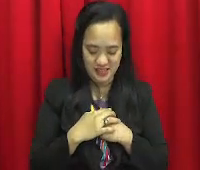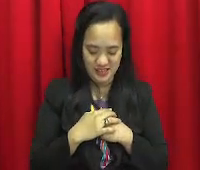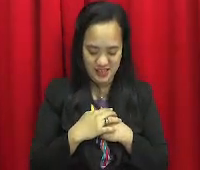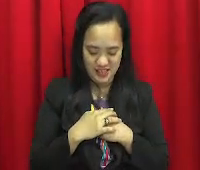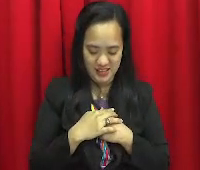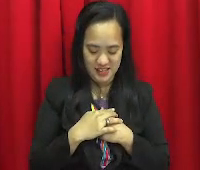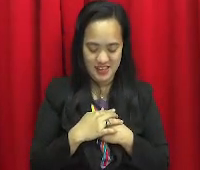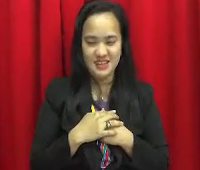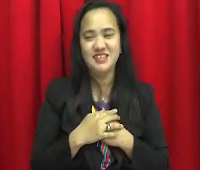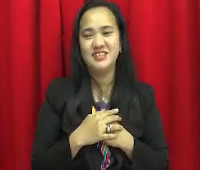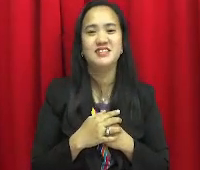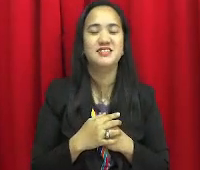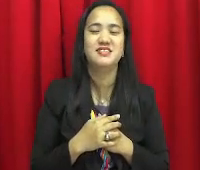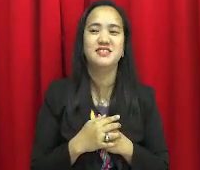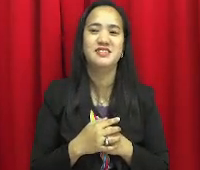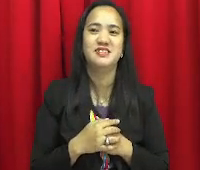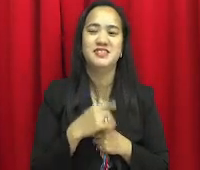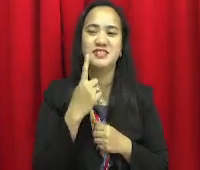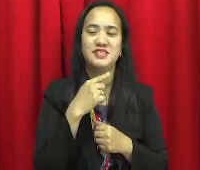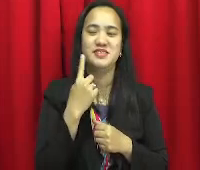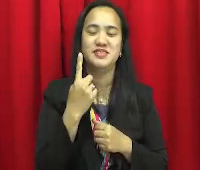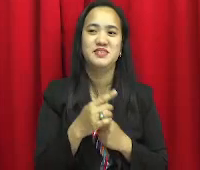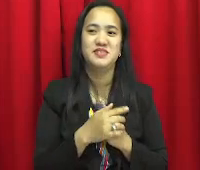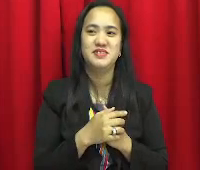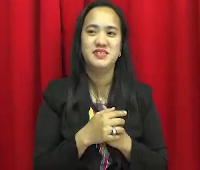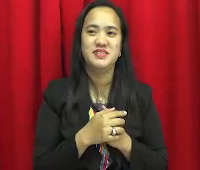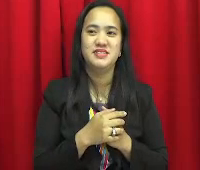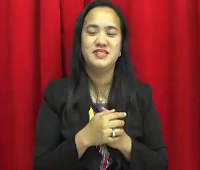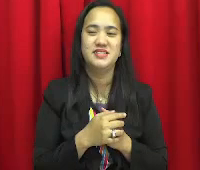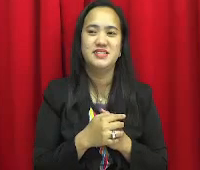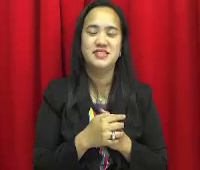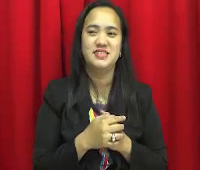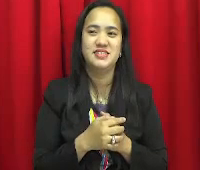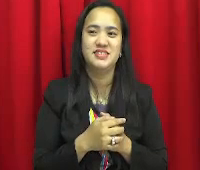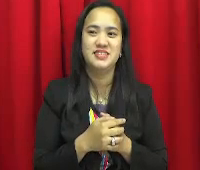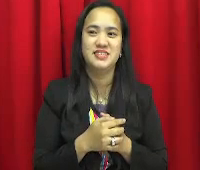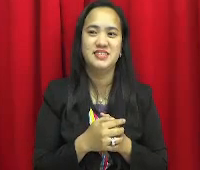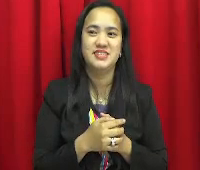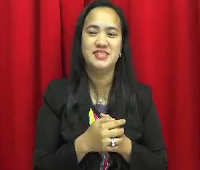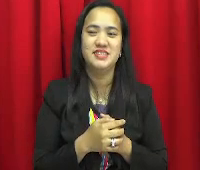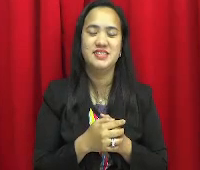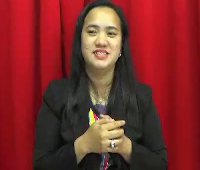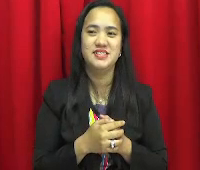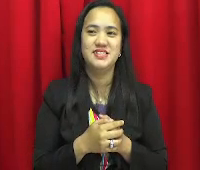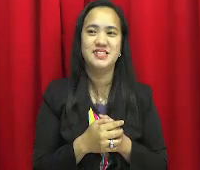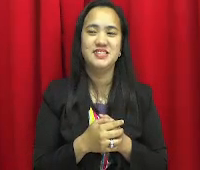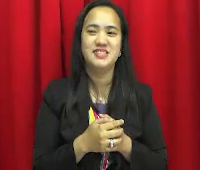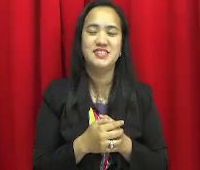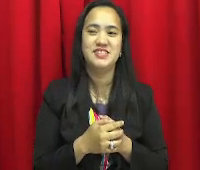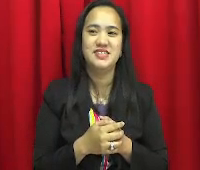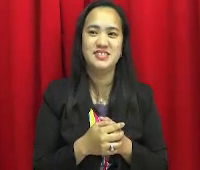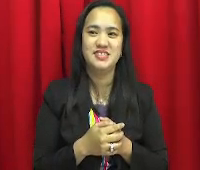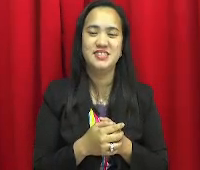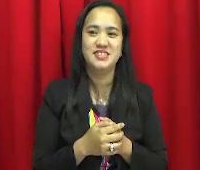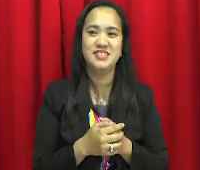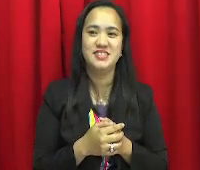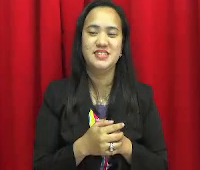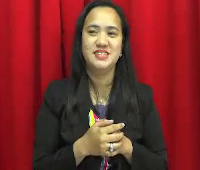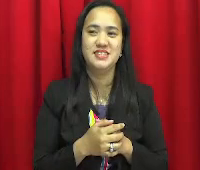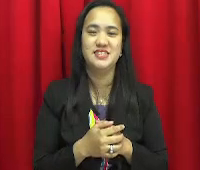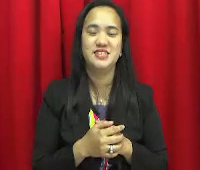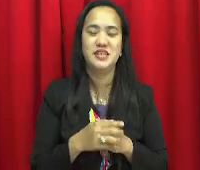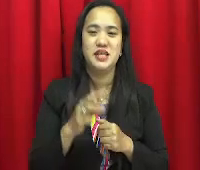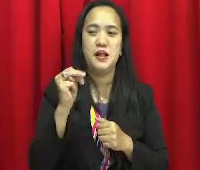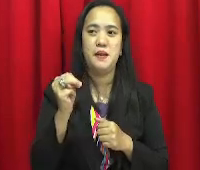Andiyan siya. Kumakasagot po si Sir Noel, sabi niya, yun, mana pa lang yun kay Cynthia, kaya naging magna lang. Yeah. Kung... kasama ang mana kay